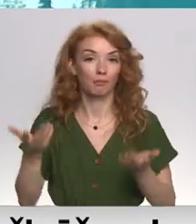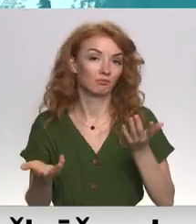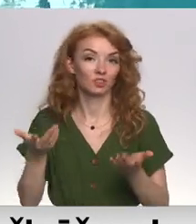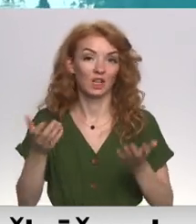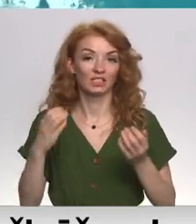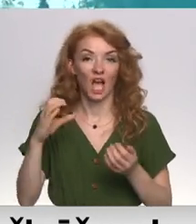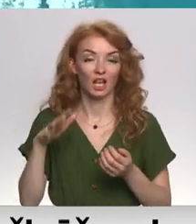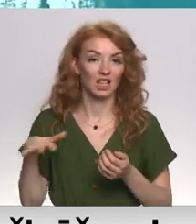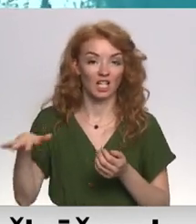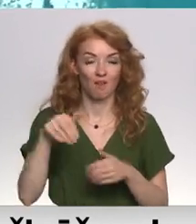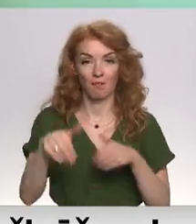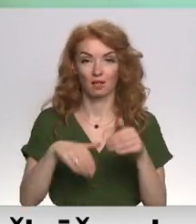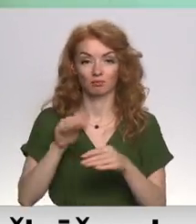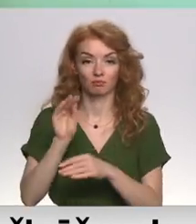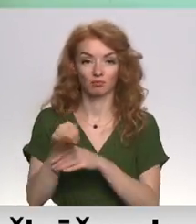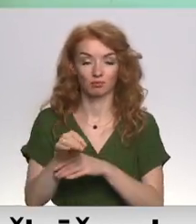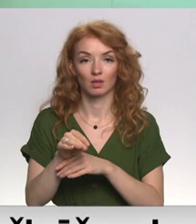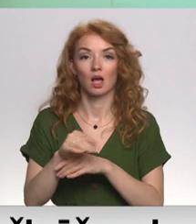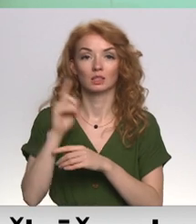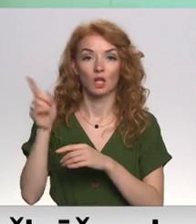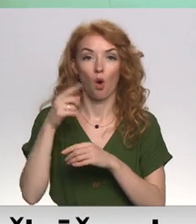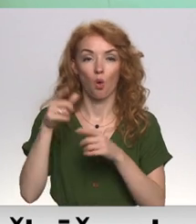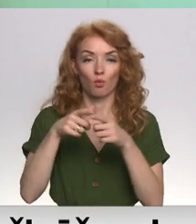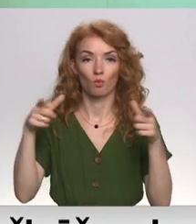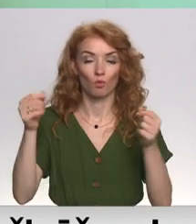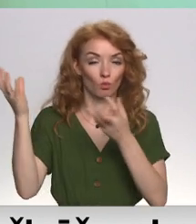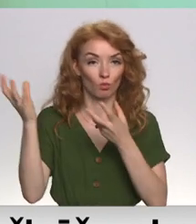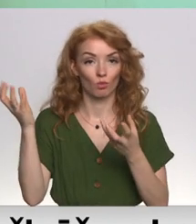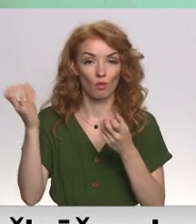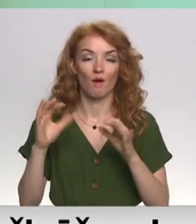iespēju Carnikavas baseinam uzstādīt saules paneļus vai apkurē